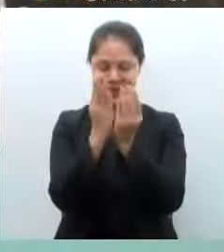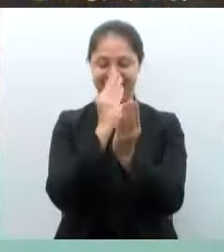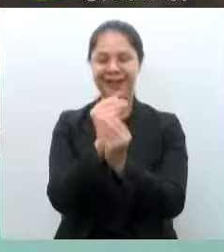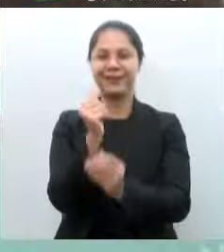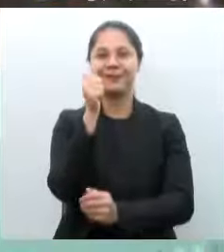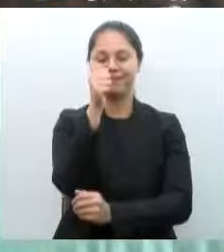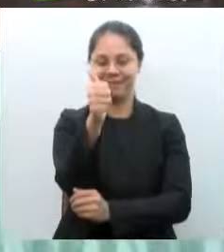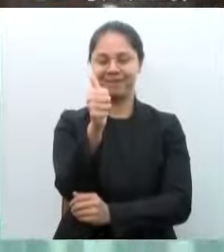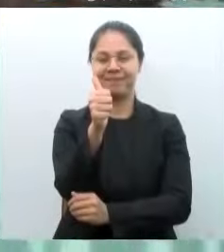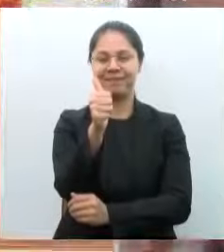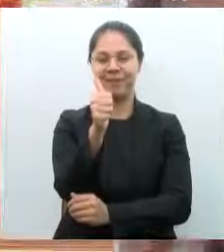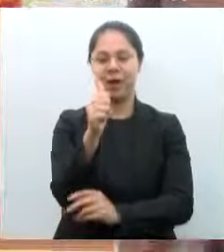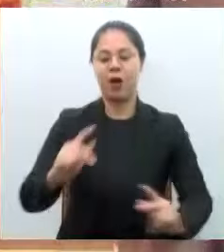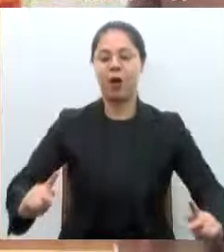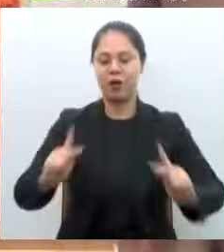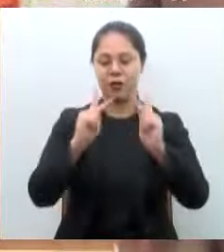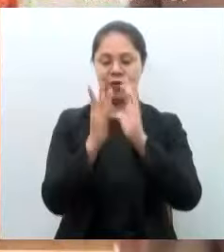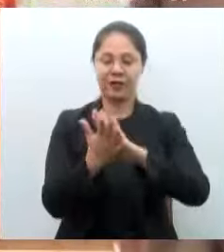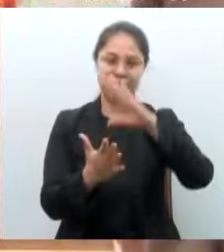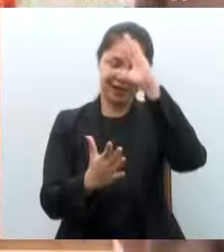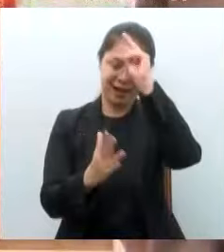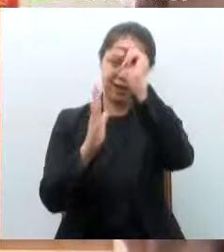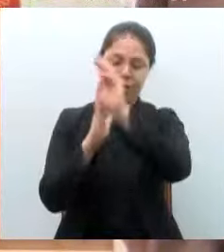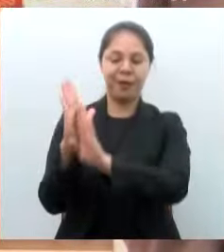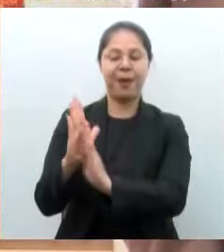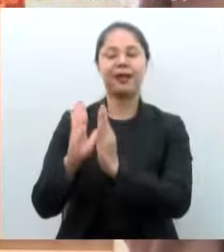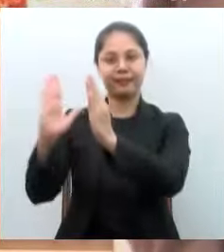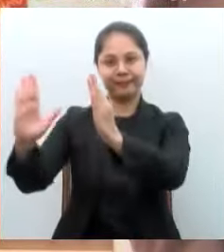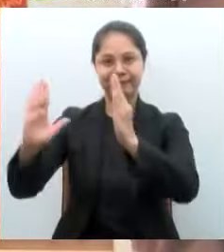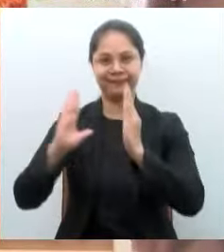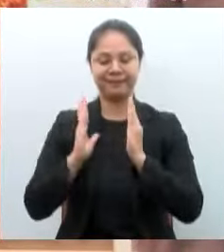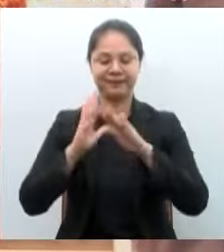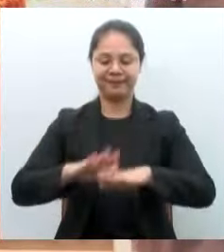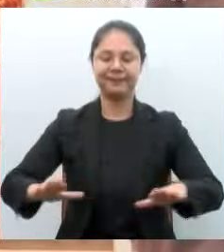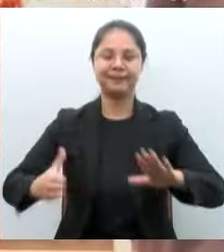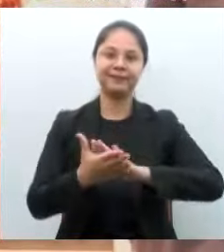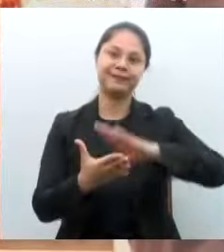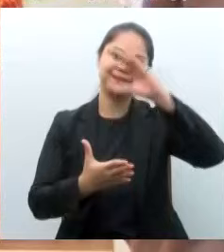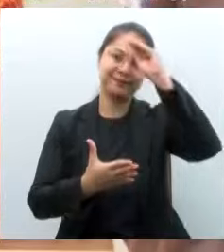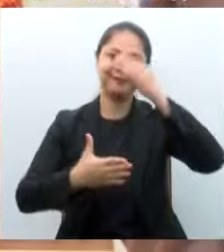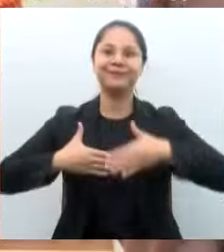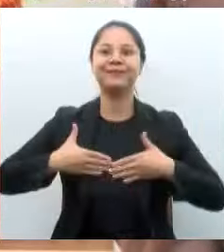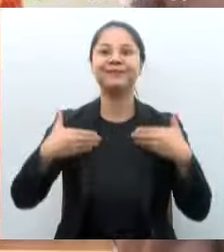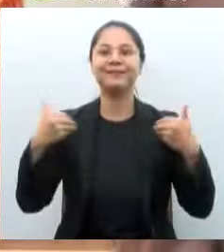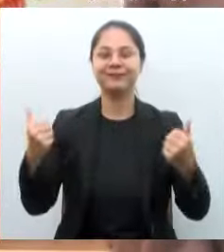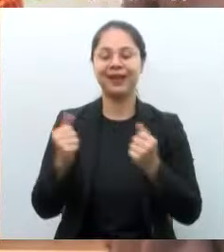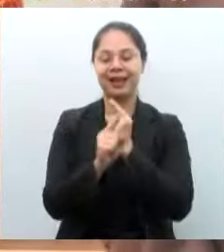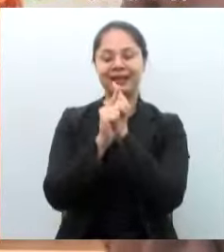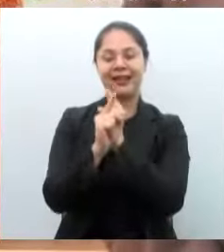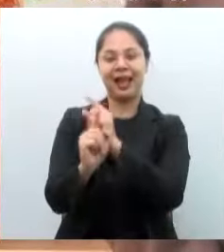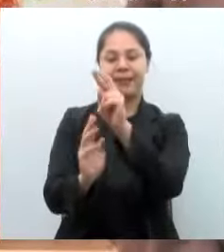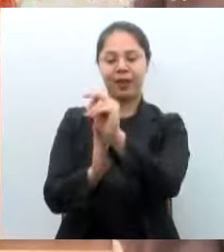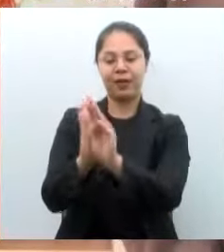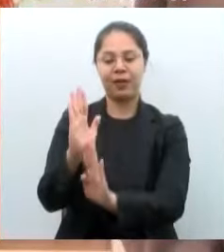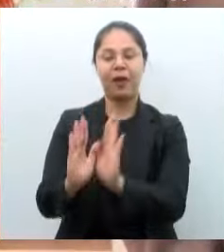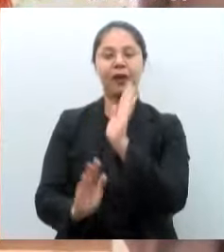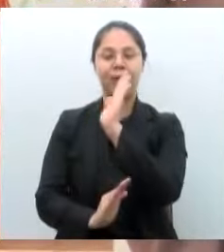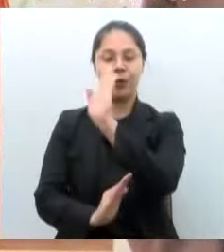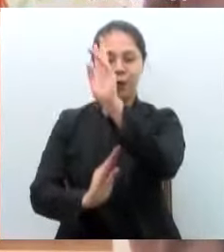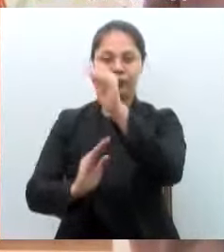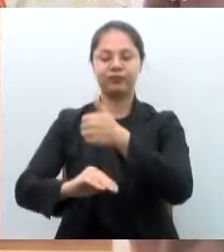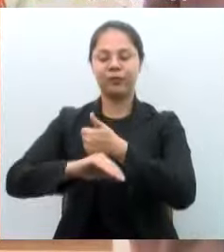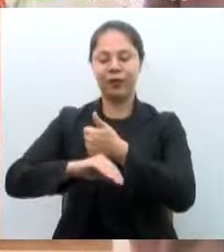ตอบสนองจุดเน้นของกระทรวงสาธารณสุขแล้วก็ทำให้เด็กเรียนดีมีความสุขดังนโยบายของรัฐมนตรีครับผม ค่ะจะเห็นเลยว่า